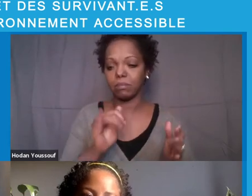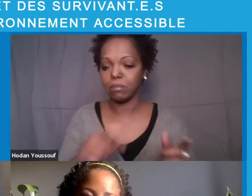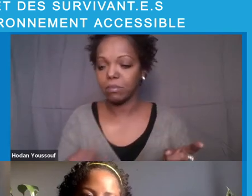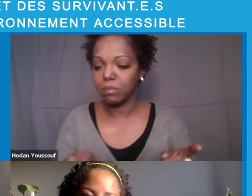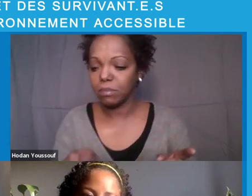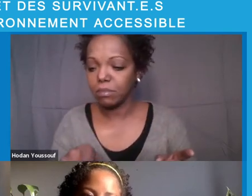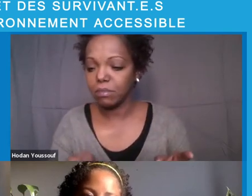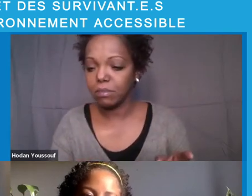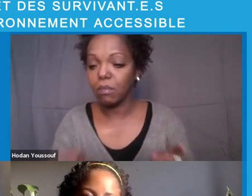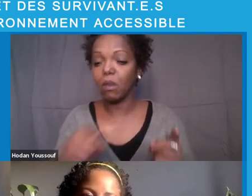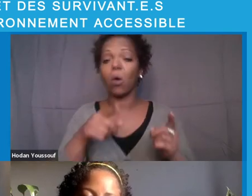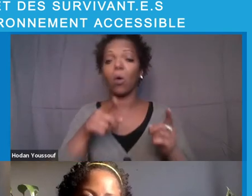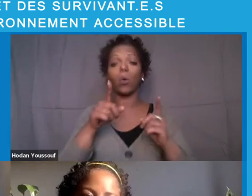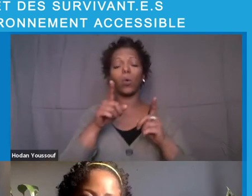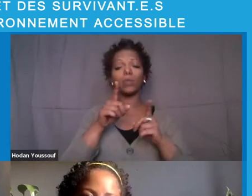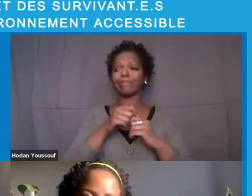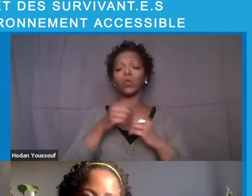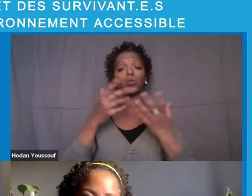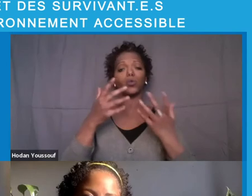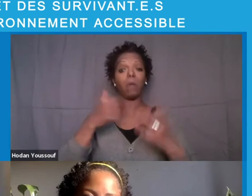gros manque de ce côté-là.